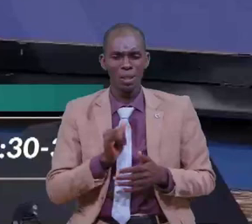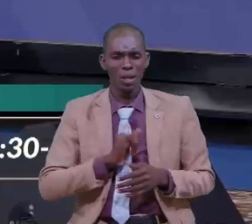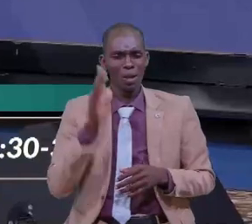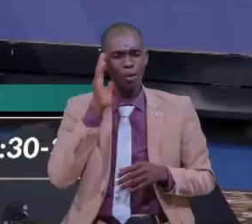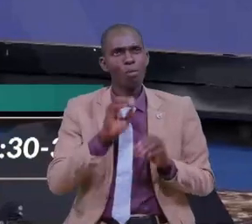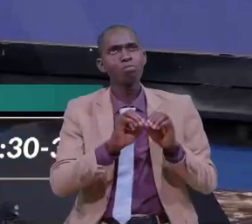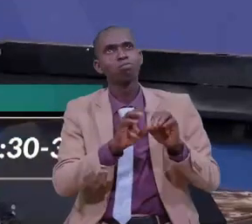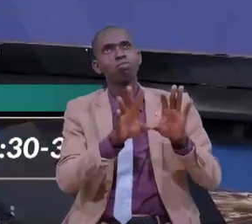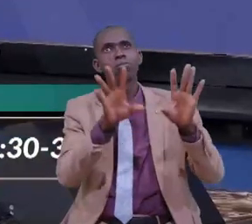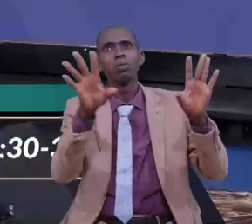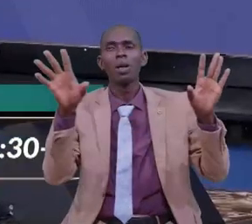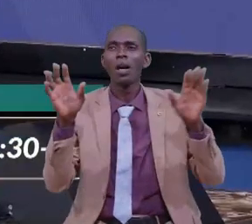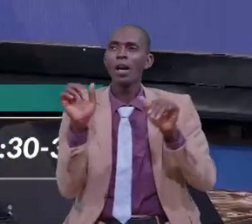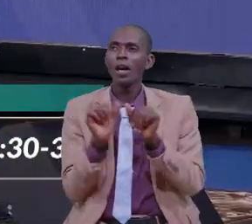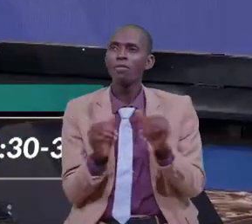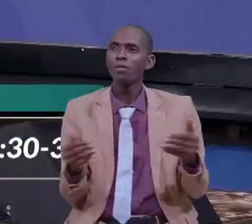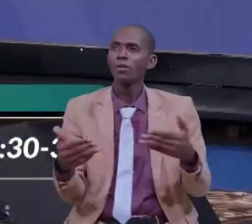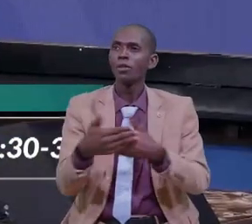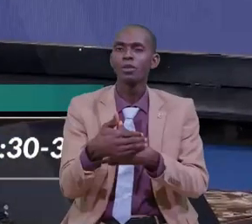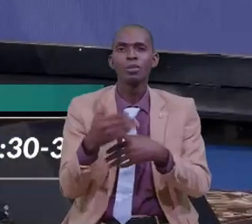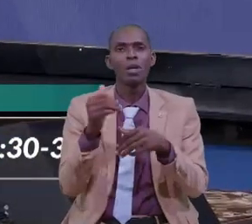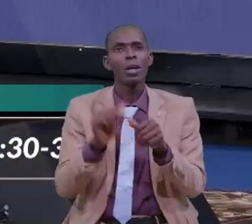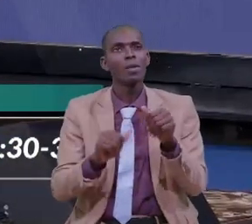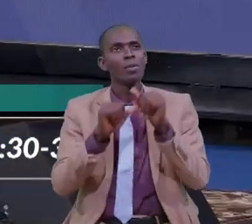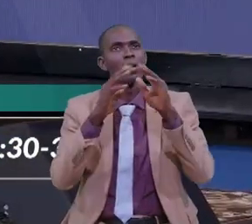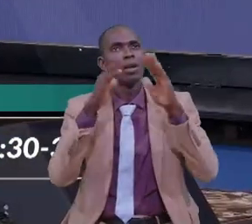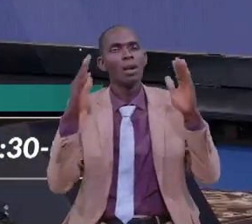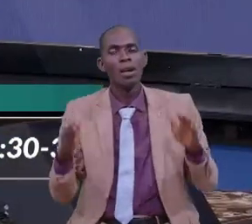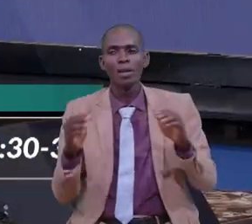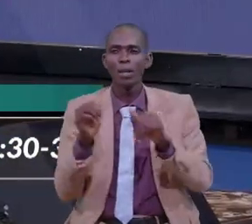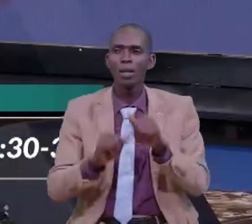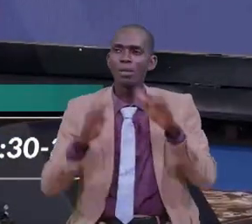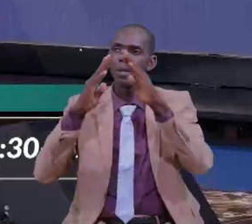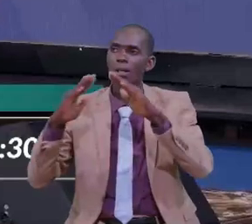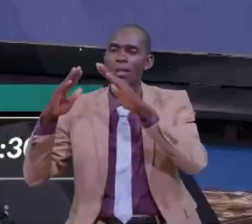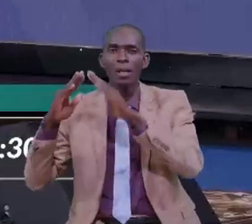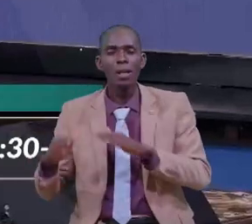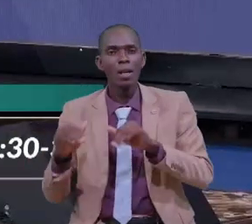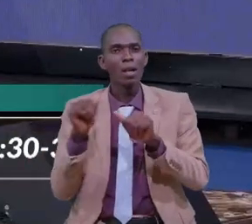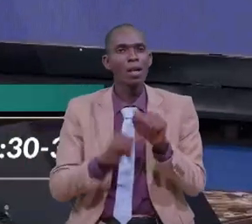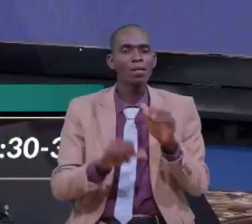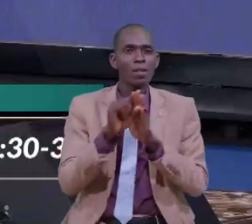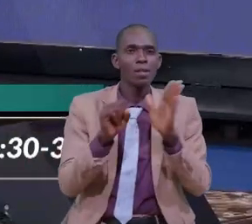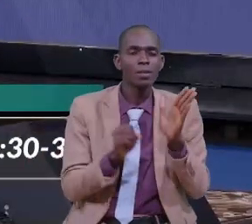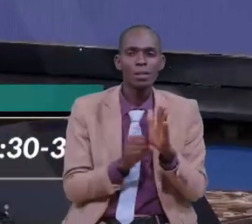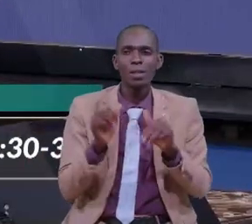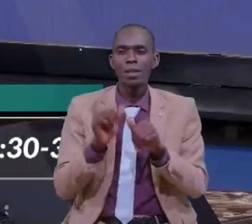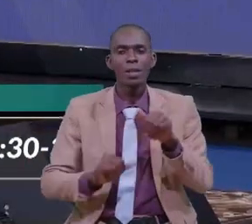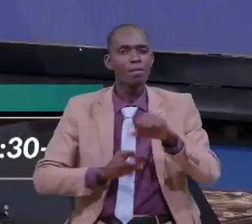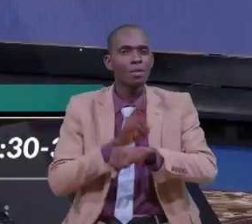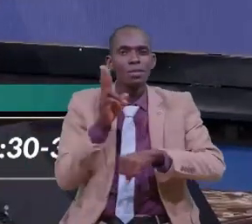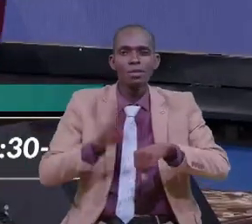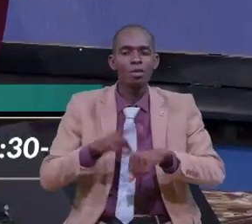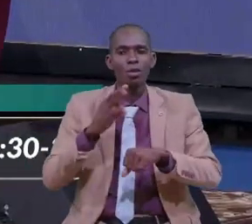illuminer toute chambre, dans chaque maison, dans chaque ville, dans chaque état, dans